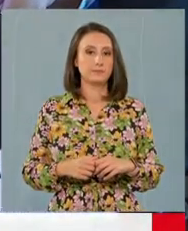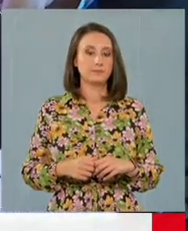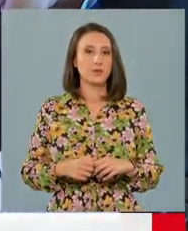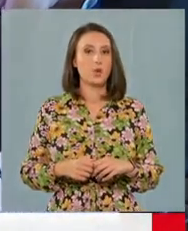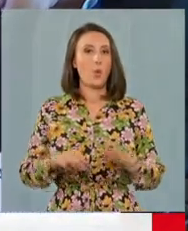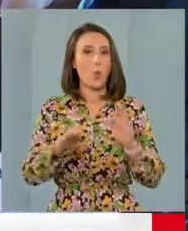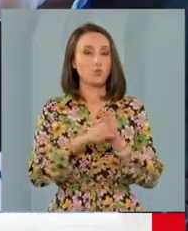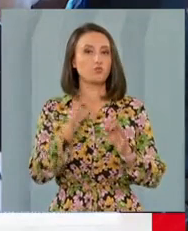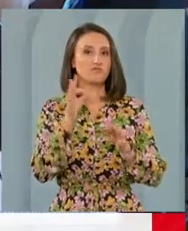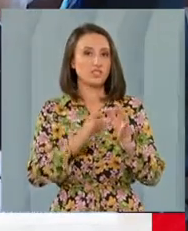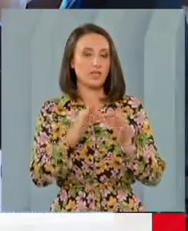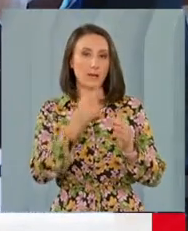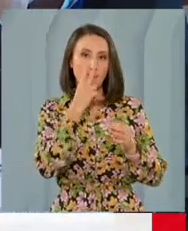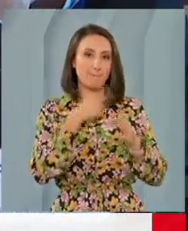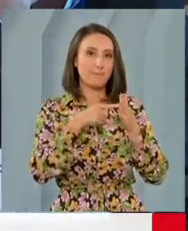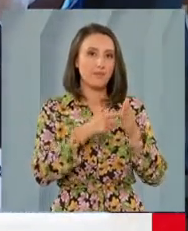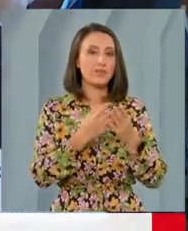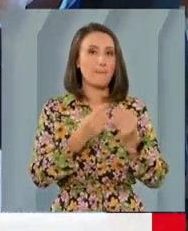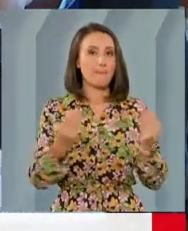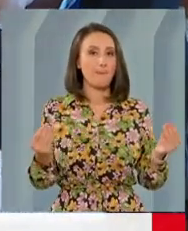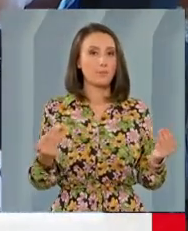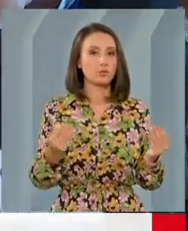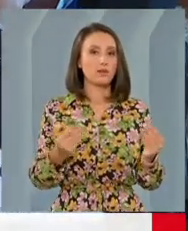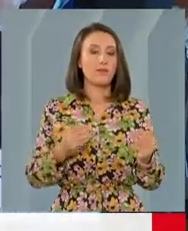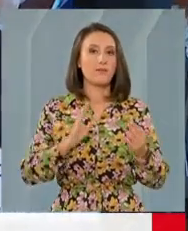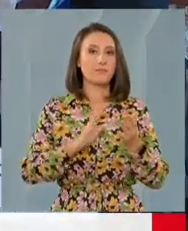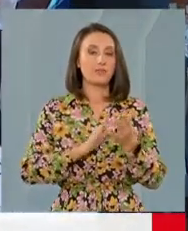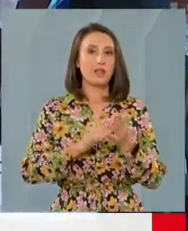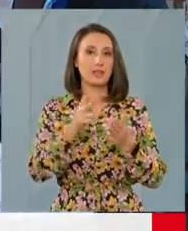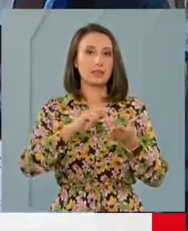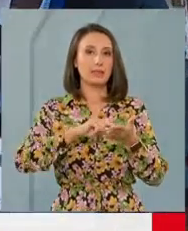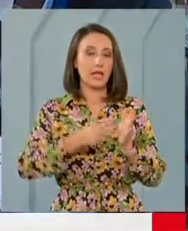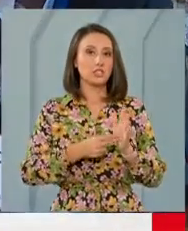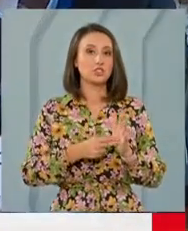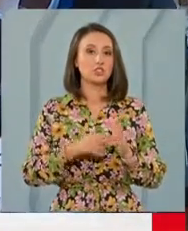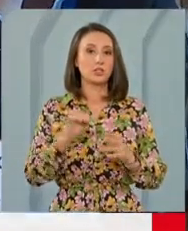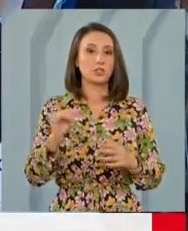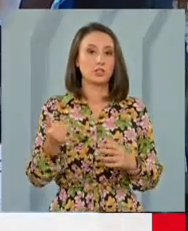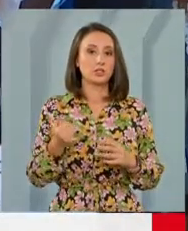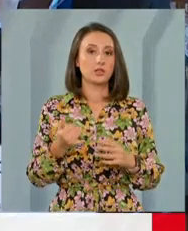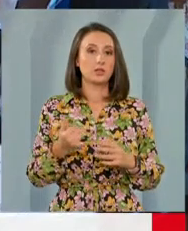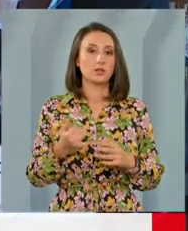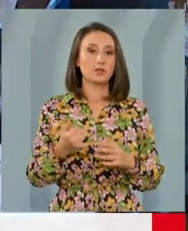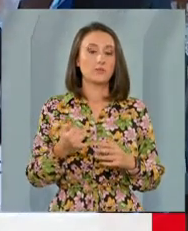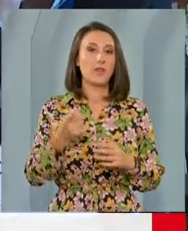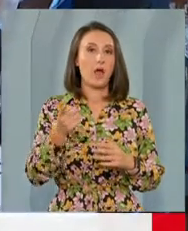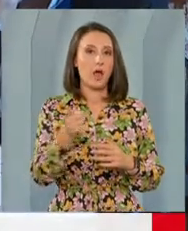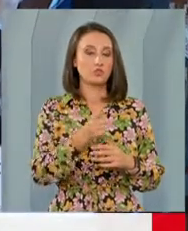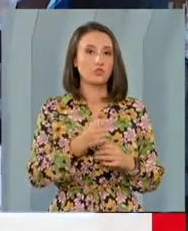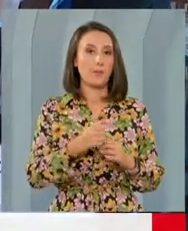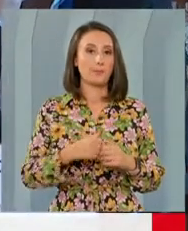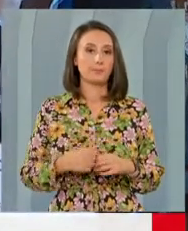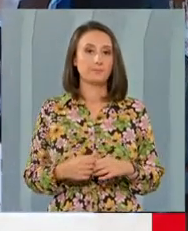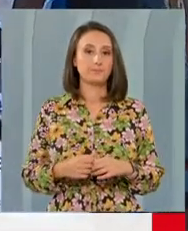codul fiscal prevedea o serie întreagă de demersuri tehnice, anume acea